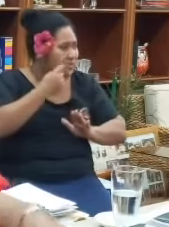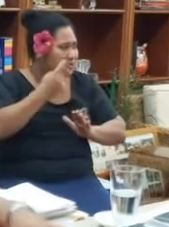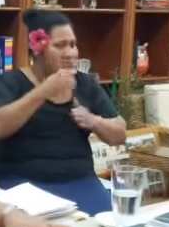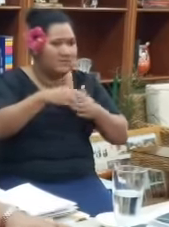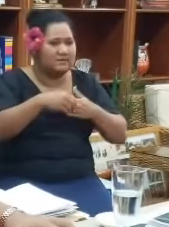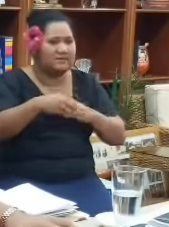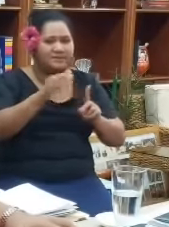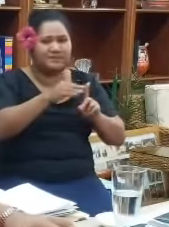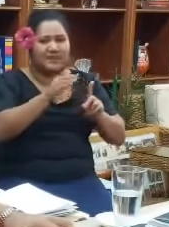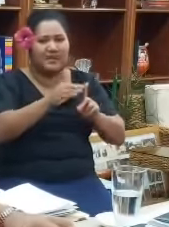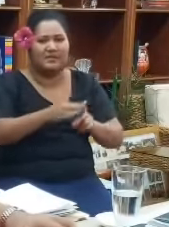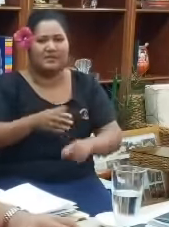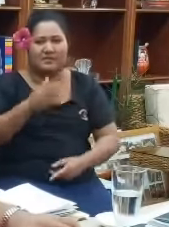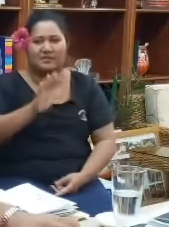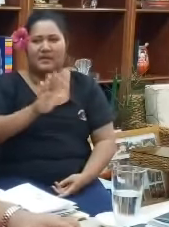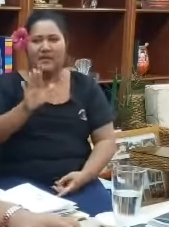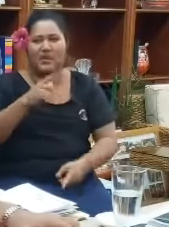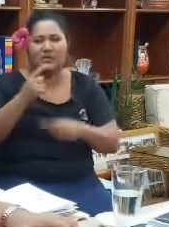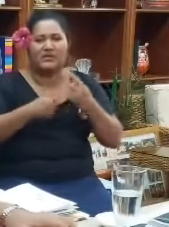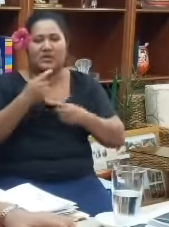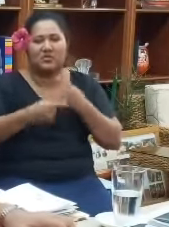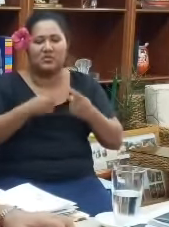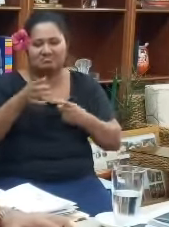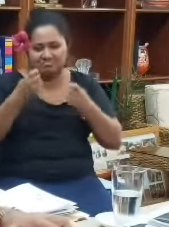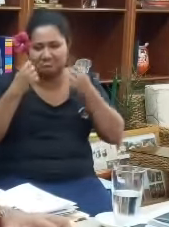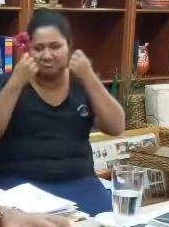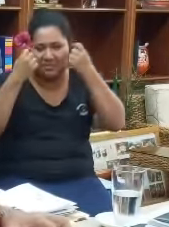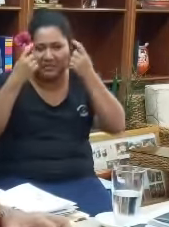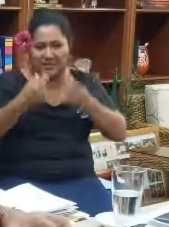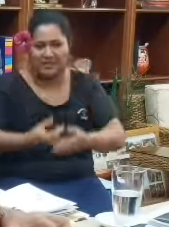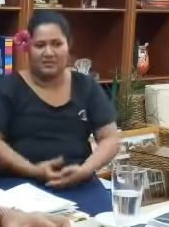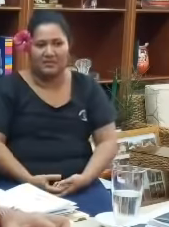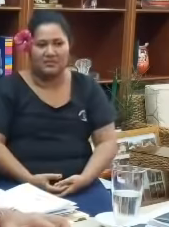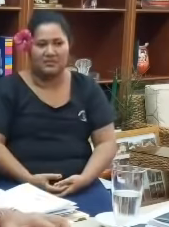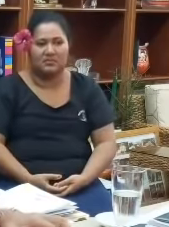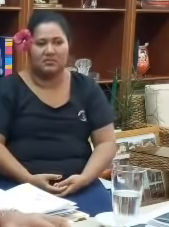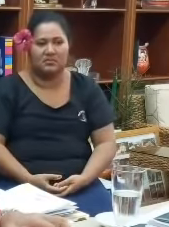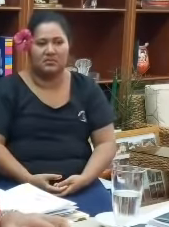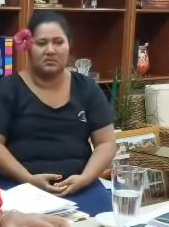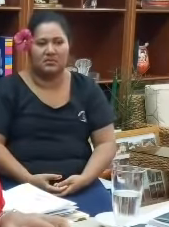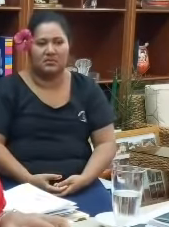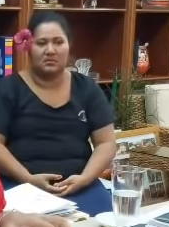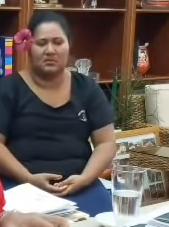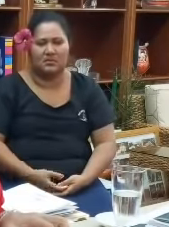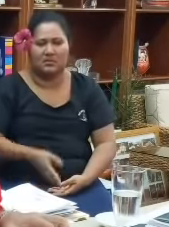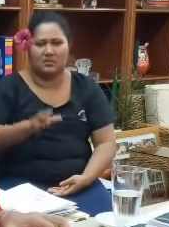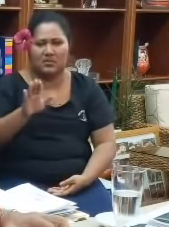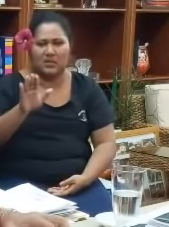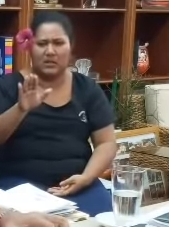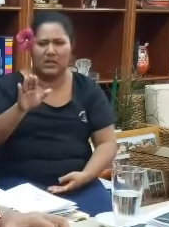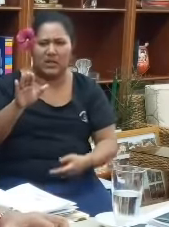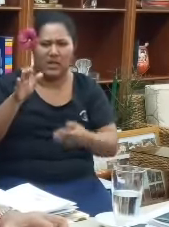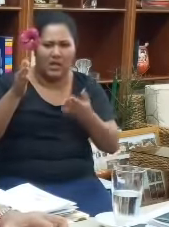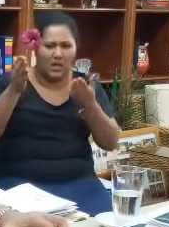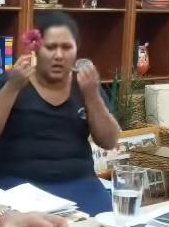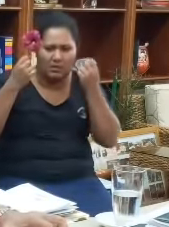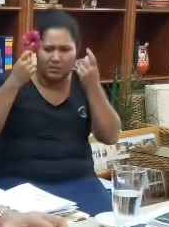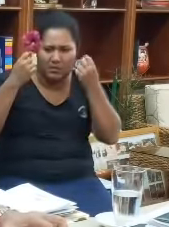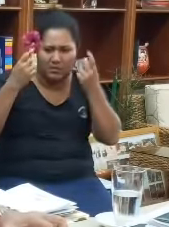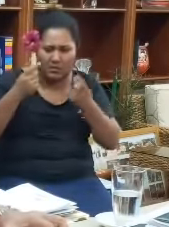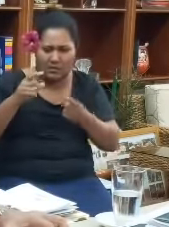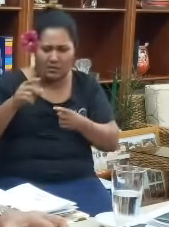ma lo sa no ela o fionga o manino foi la le amta upu o fionga o le mo ba o fa amta la nga o ye se fo fo nga so sa